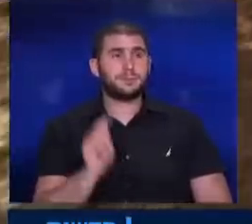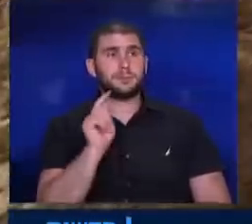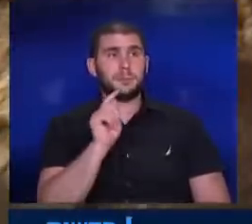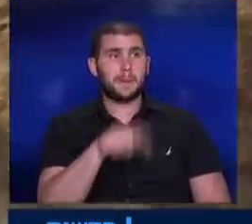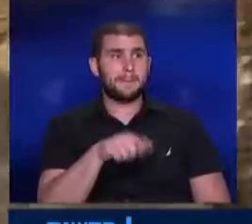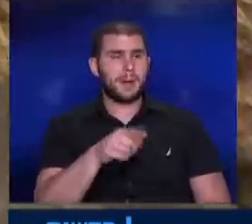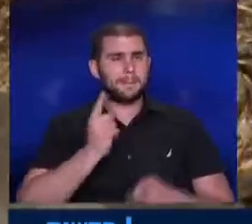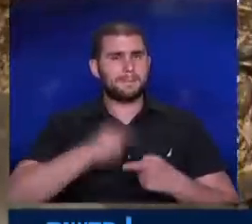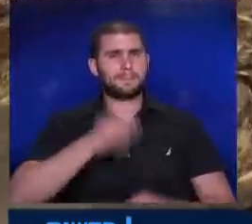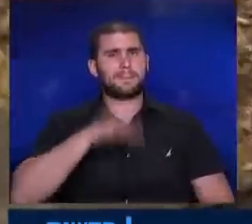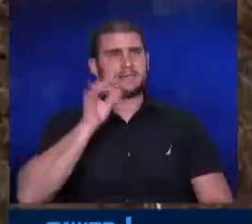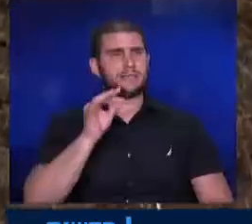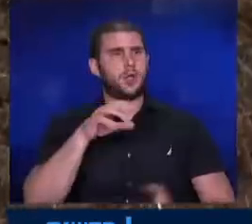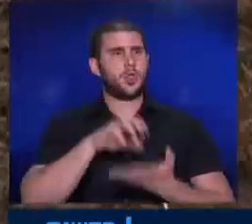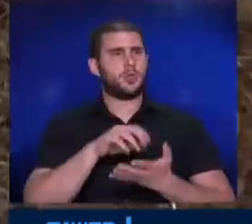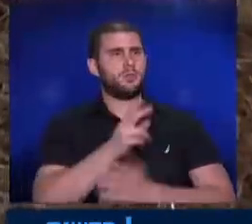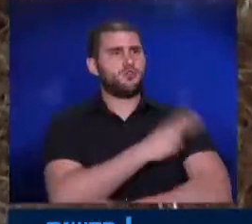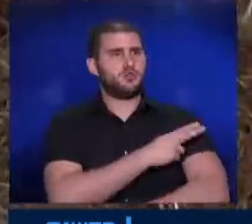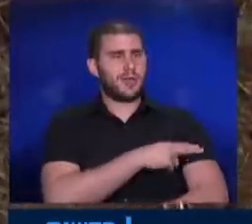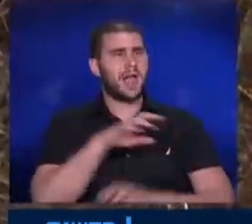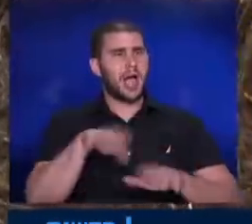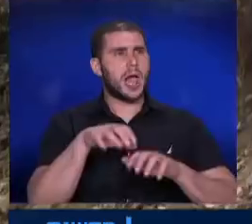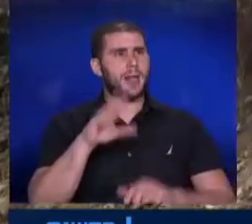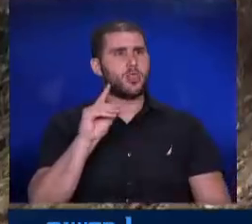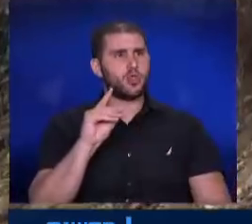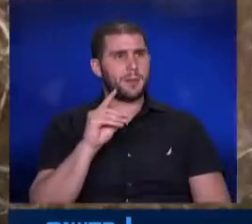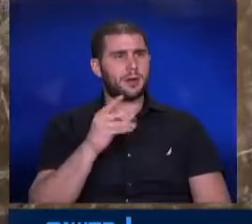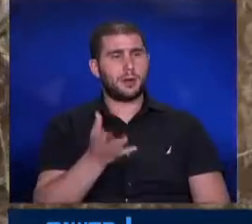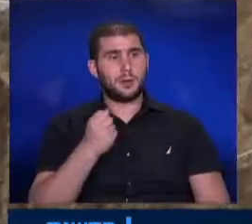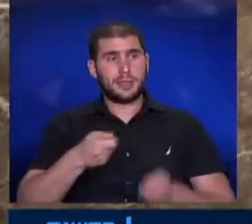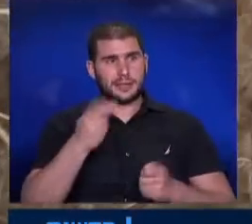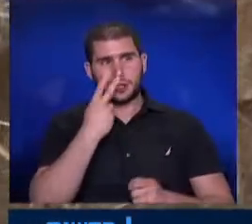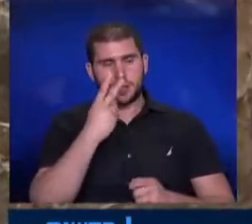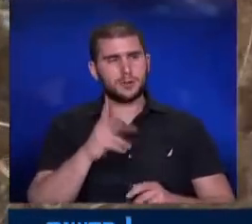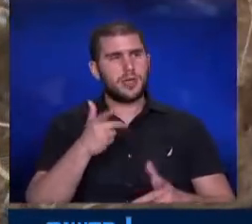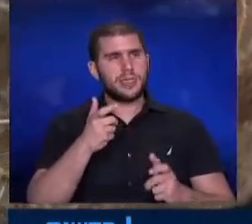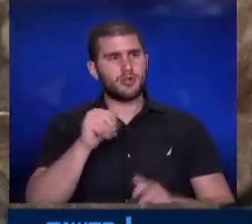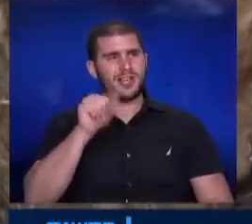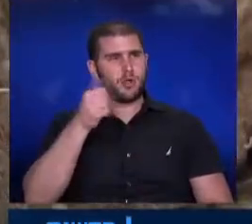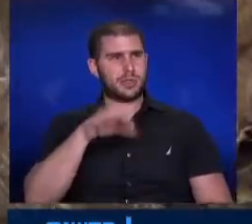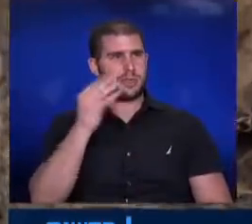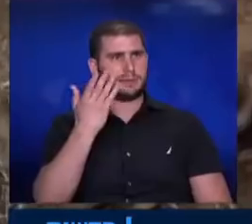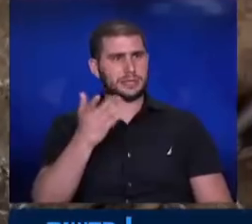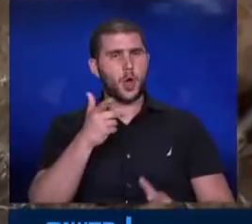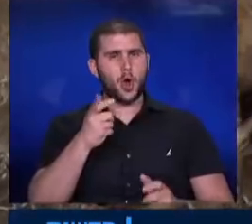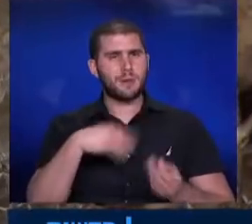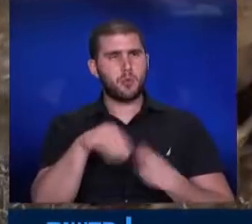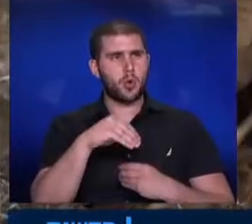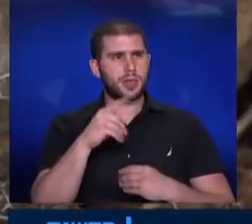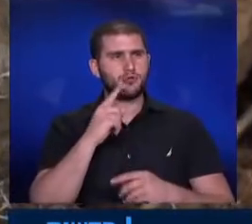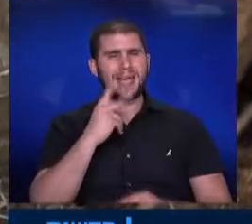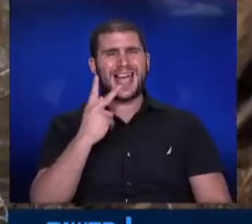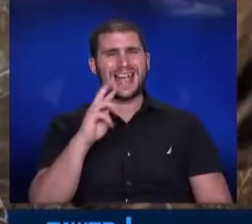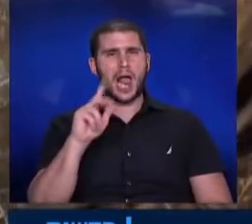של שוטרי תחנת ערערה בנגב והכלבה דומה. תכף נפתח את הסק, נראה מה יש שם. כלי נשק ראשון, רובה מאולתר מסוג קרלו,